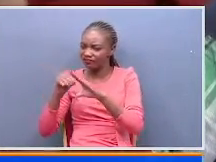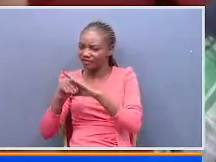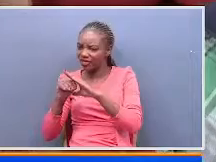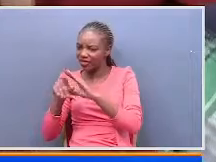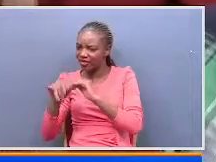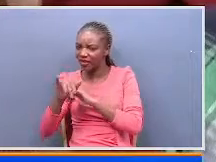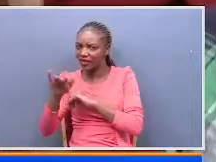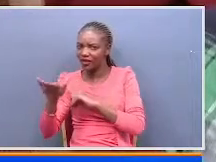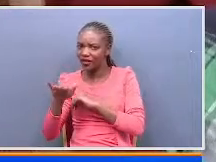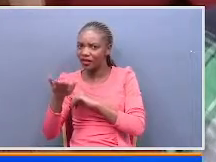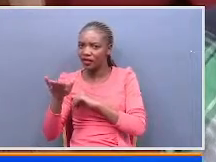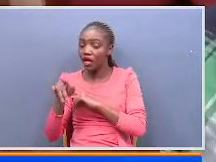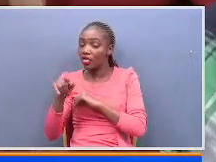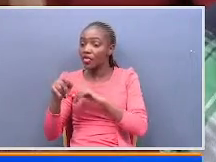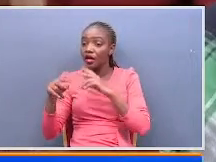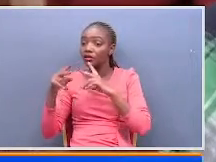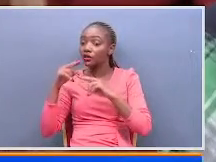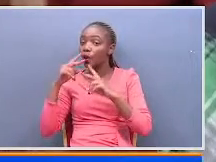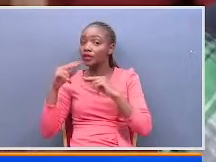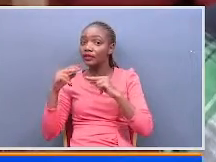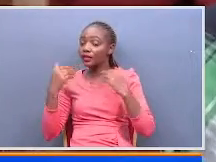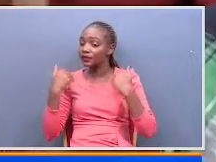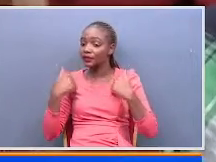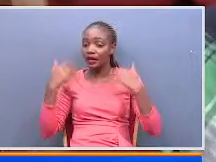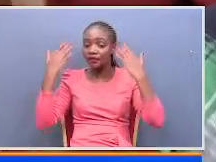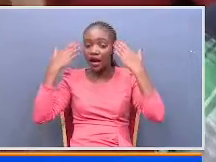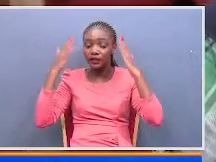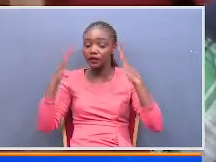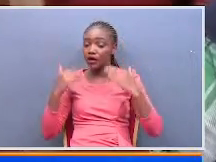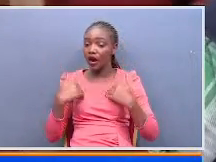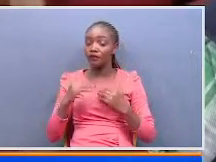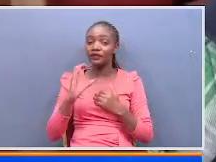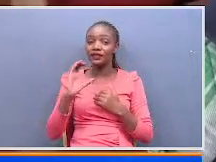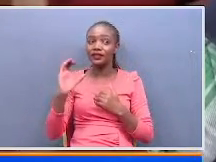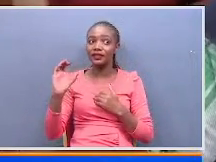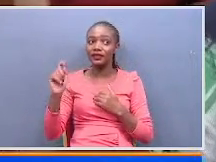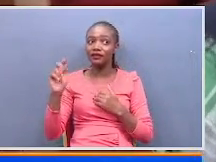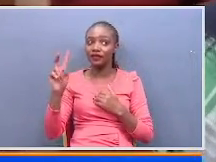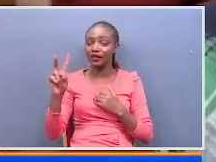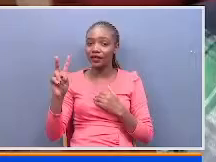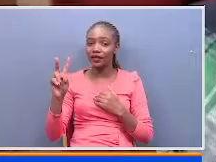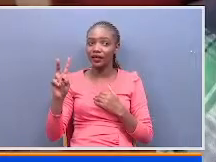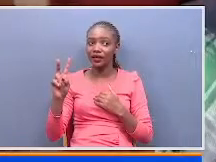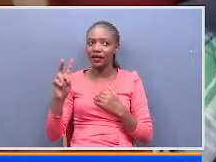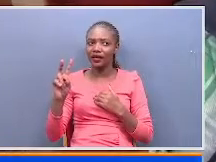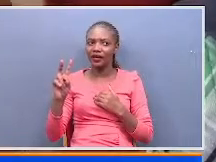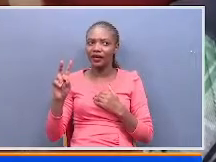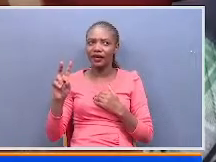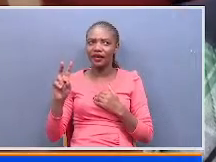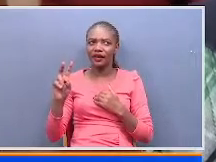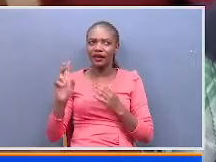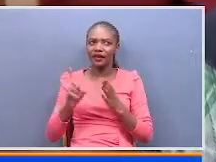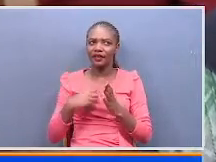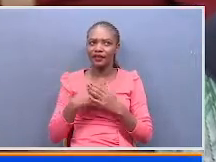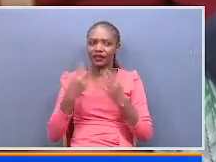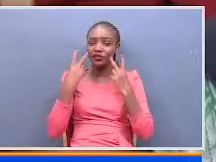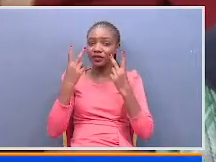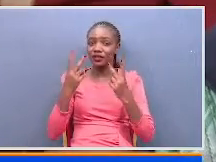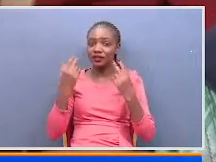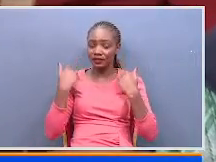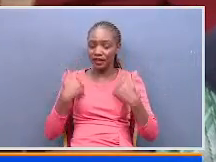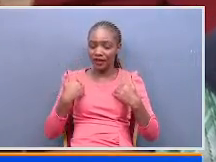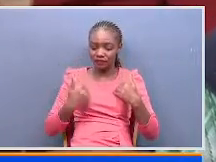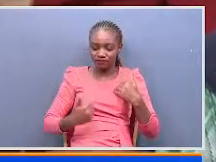huko. Hiyo hoteli hata mimi mwenyewe sikujua kama iko na CCTV nini. Si nimemwamini sana juu niko na kidonda kwa tumbo, mimi